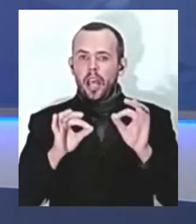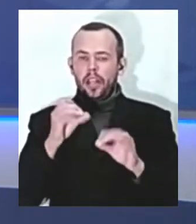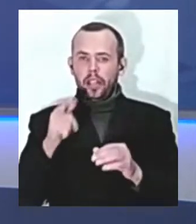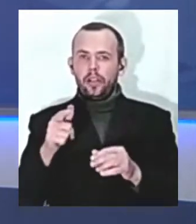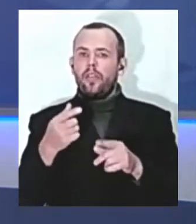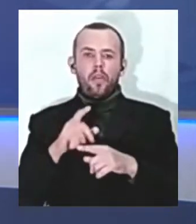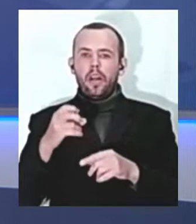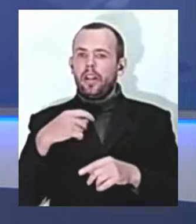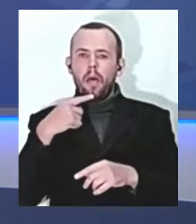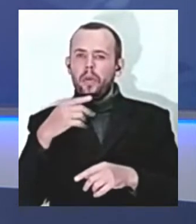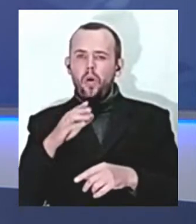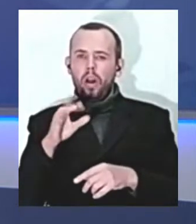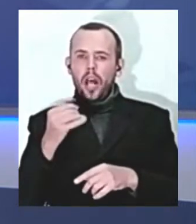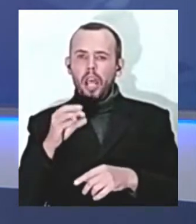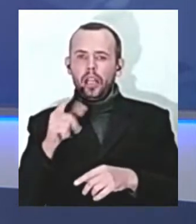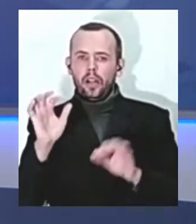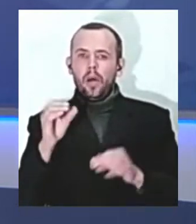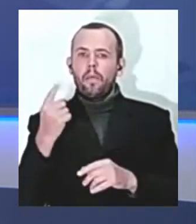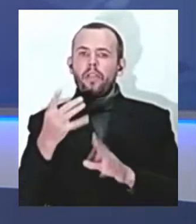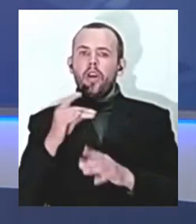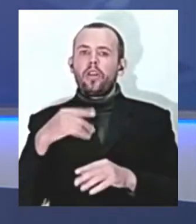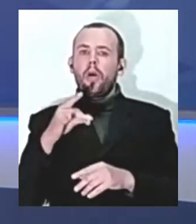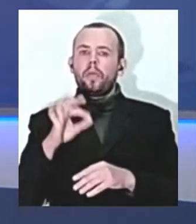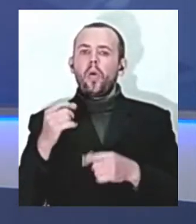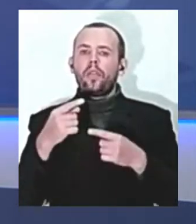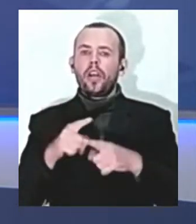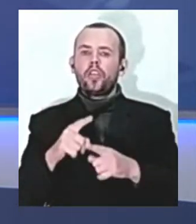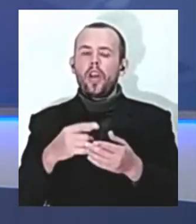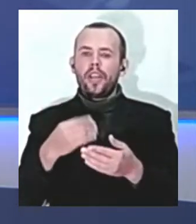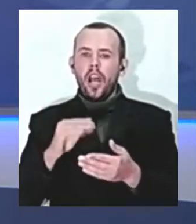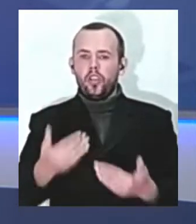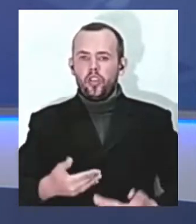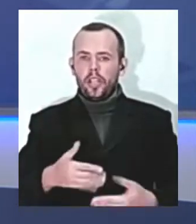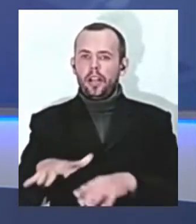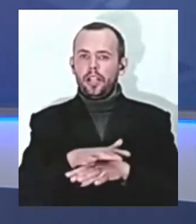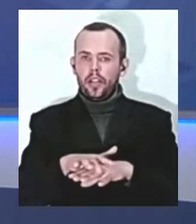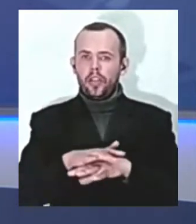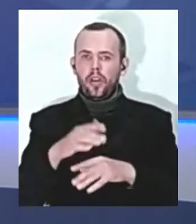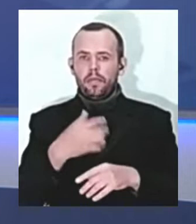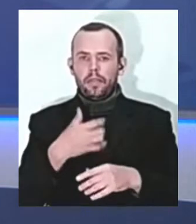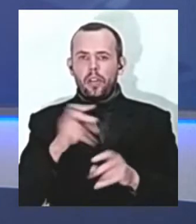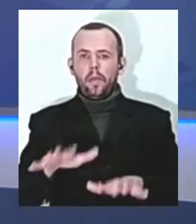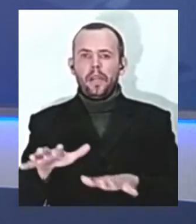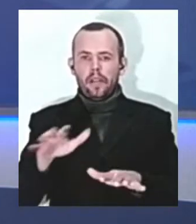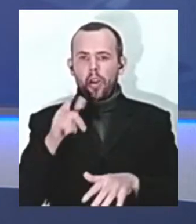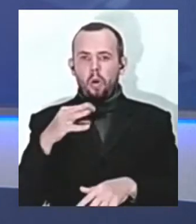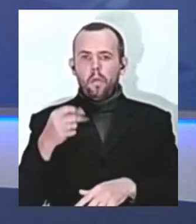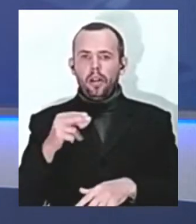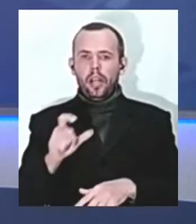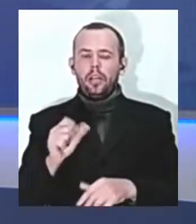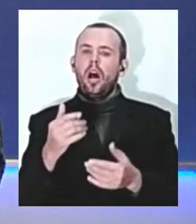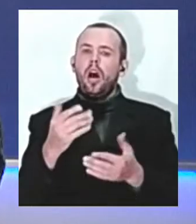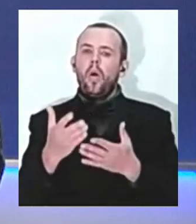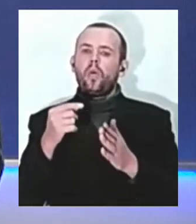рейтинг, мова в першу чергу йде про підвищення якості життя населення безпосередньо на місцях у громадах. А ось рейтинг – це